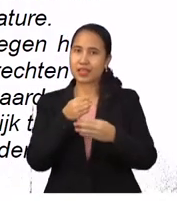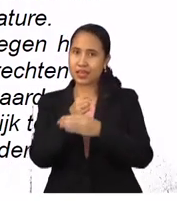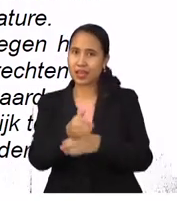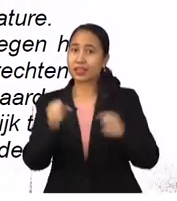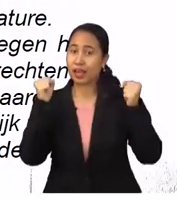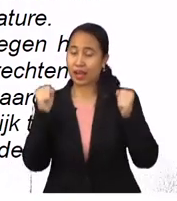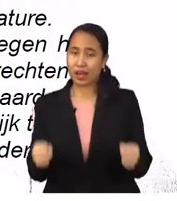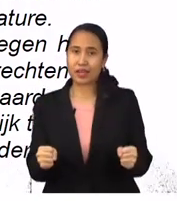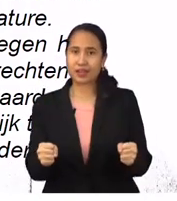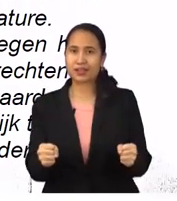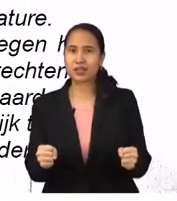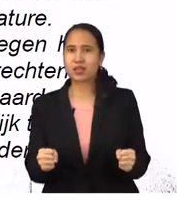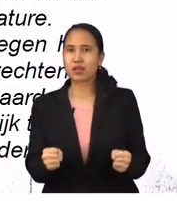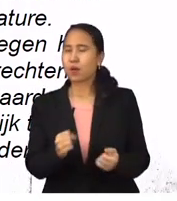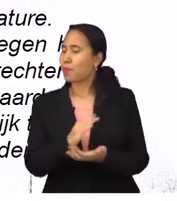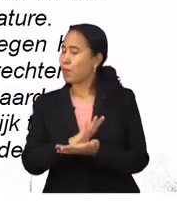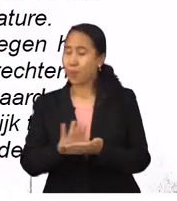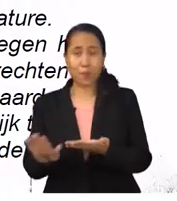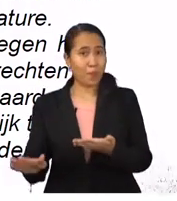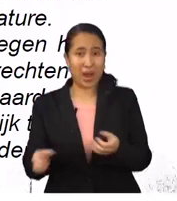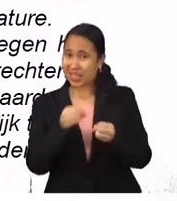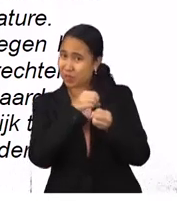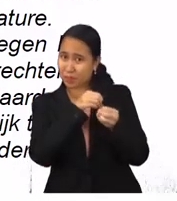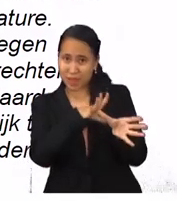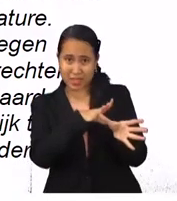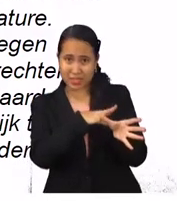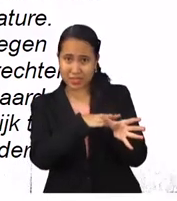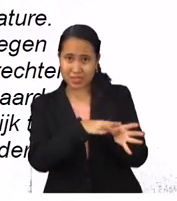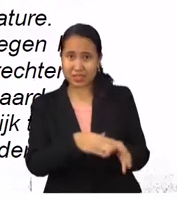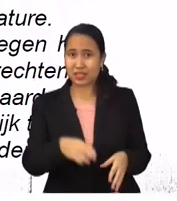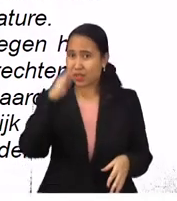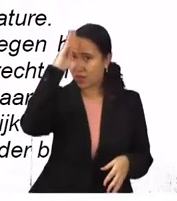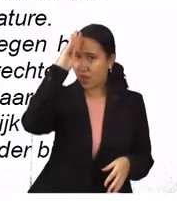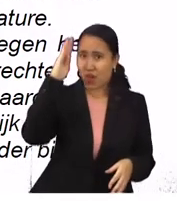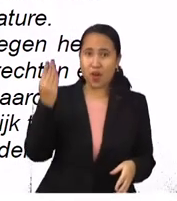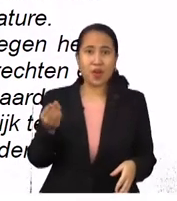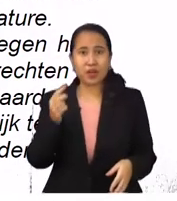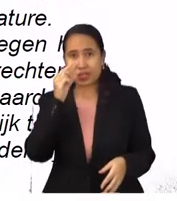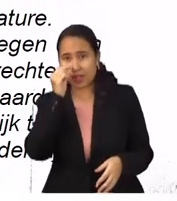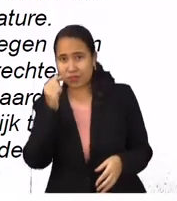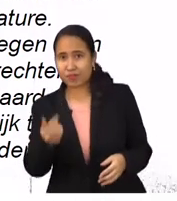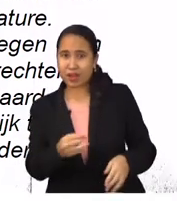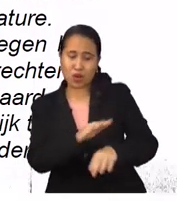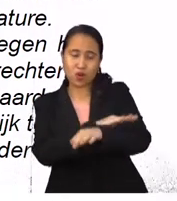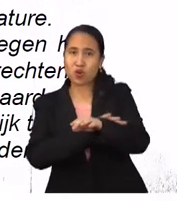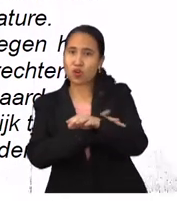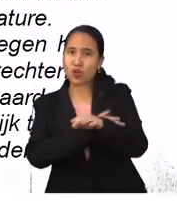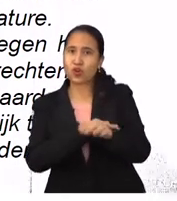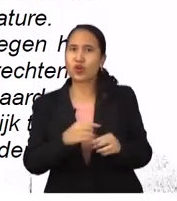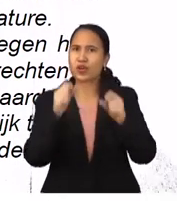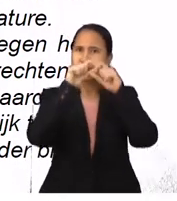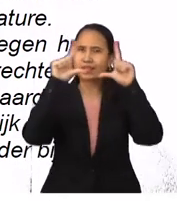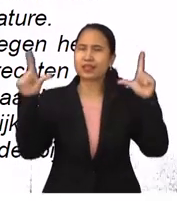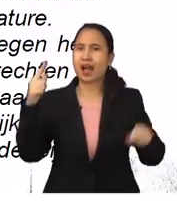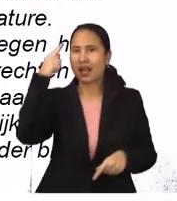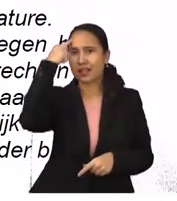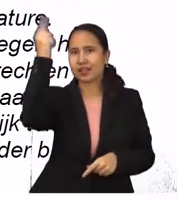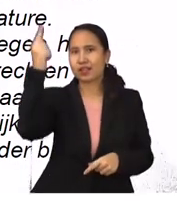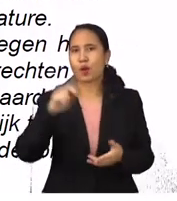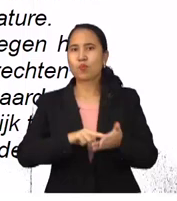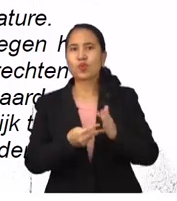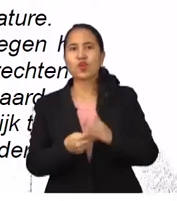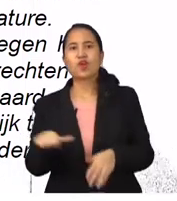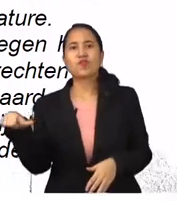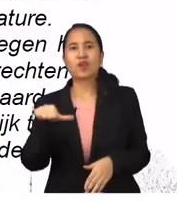garanderen zonder enige discriminatie op grond van ras, huidskleur, geslacht, taal, religie, politieke